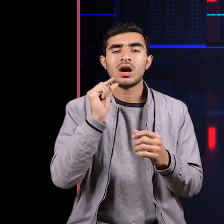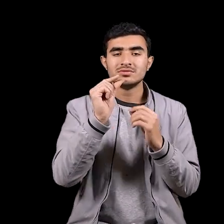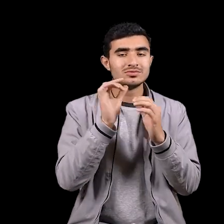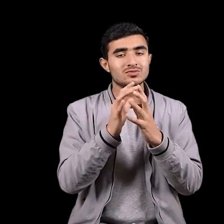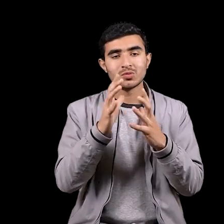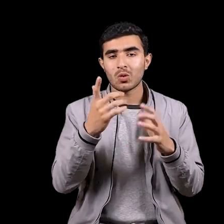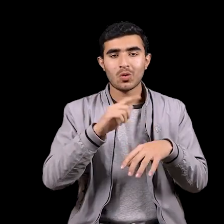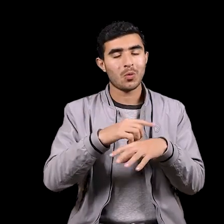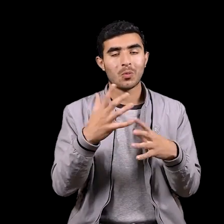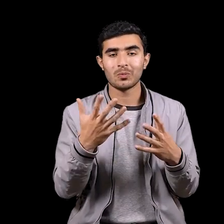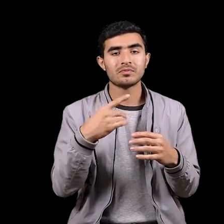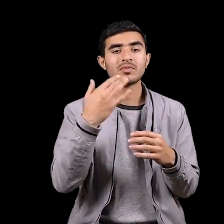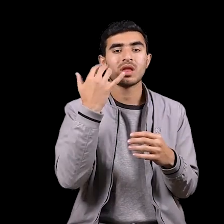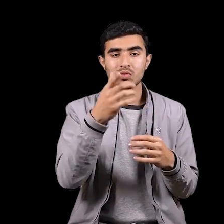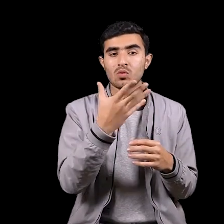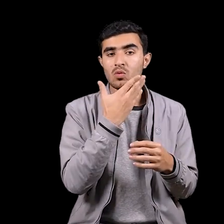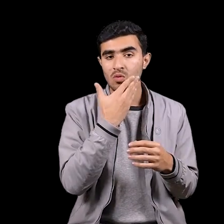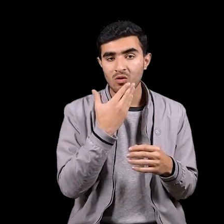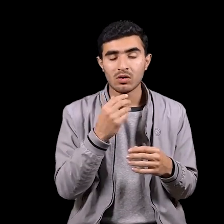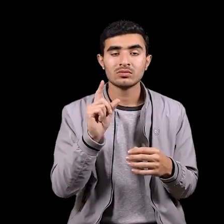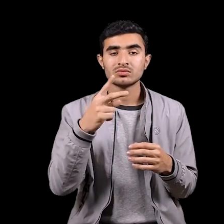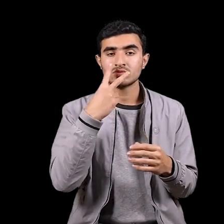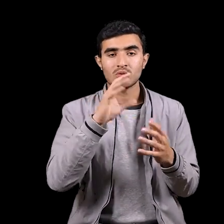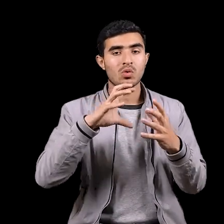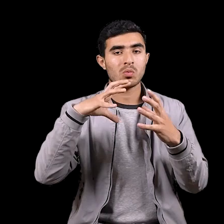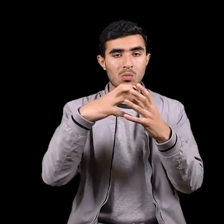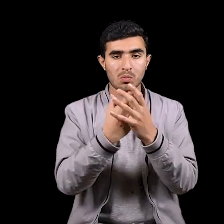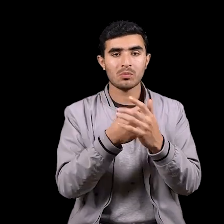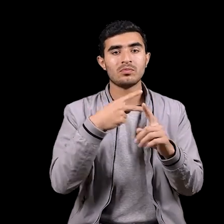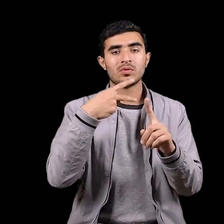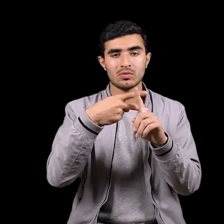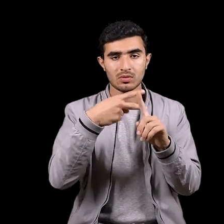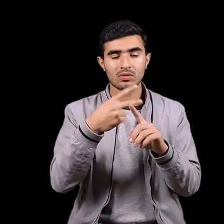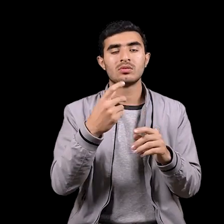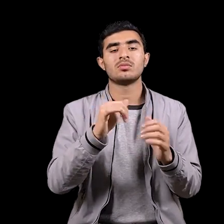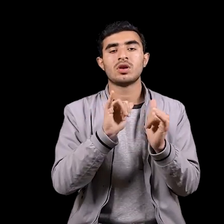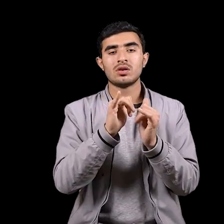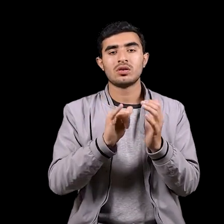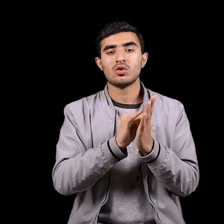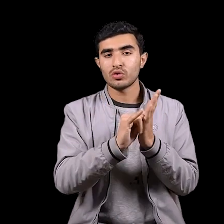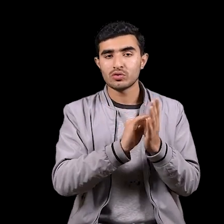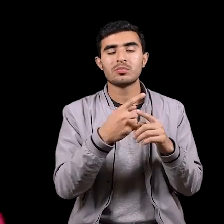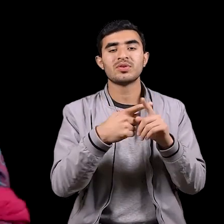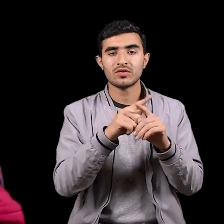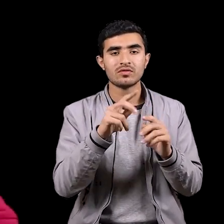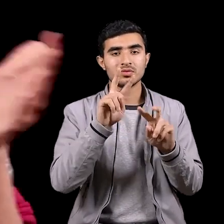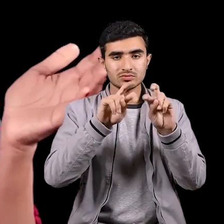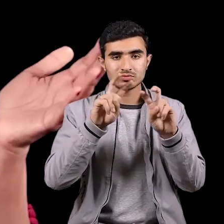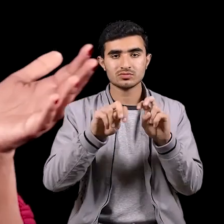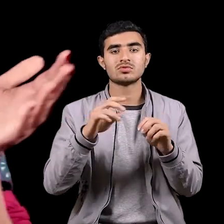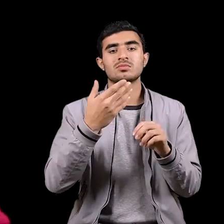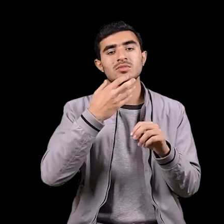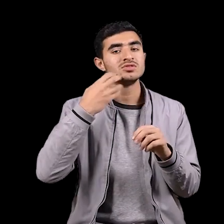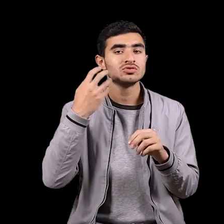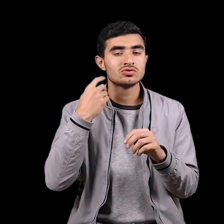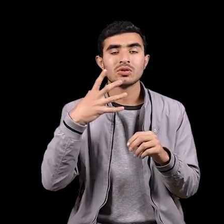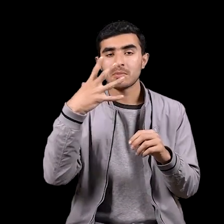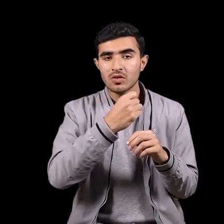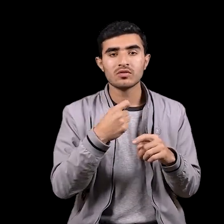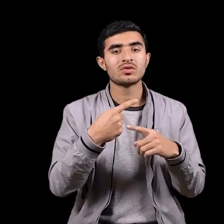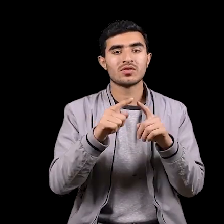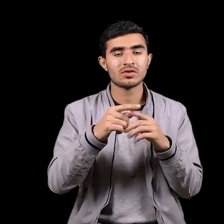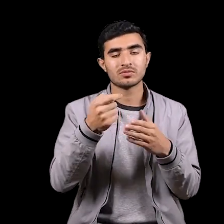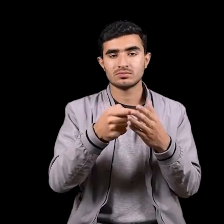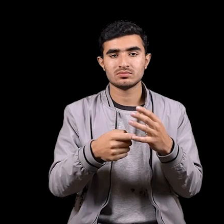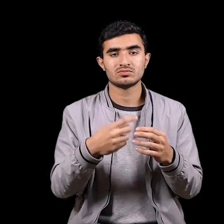देखें और फिर ख़ुद जानें कि सिंध का कल्चर, सिंध की तहज़ीब, सिंध की सकाफ़त और रिवायात कितनी अजीम, कितनी